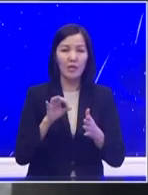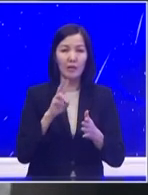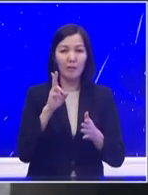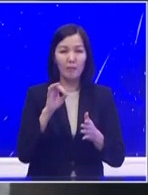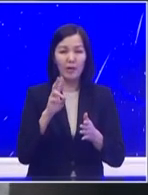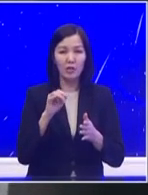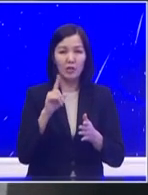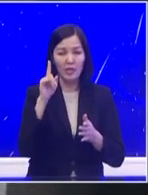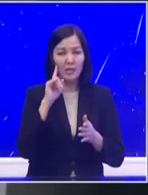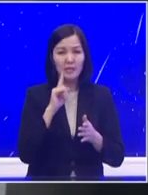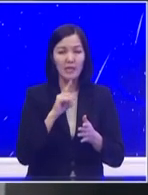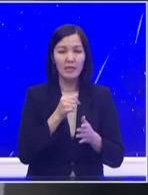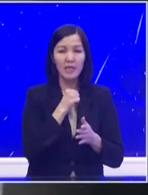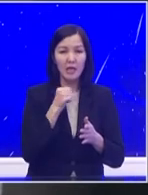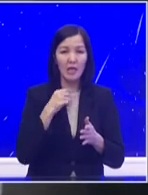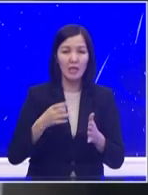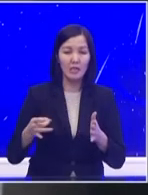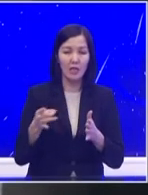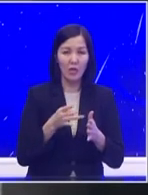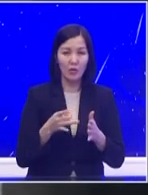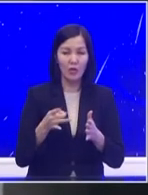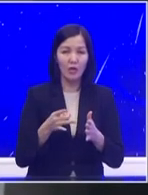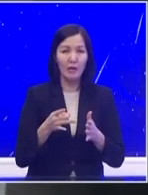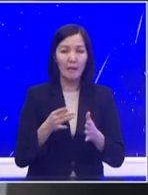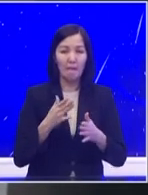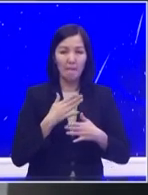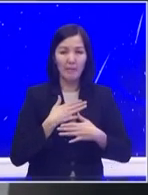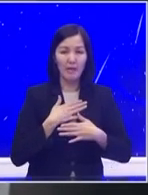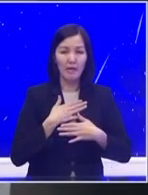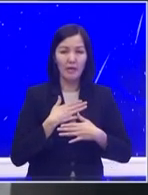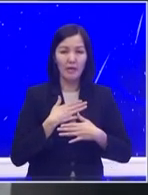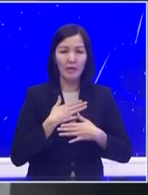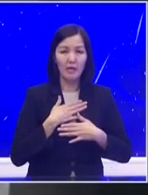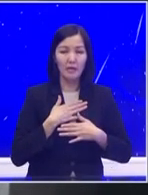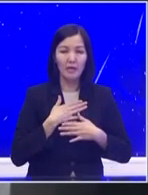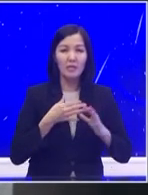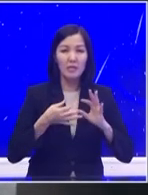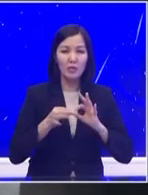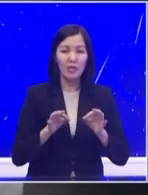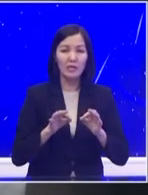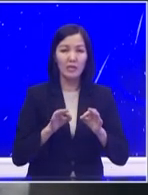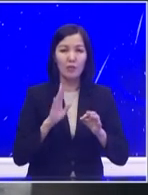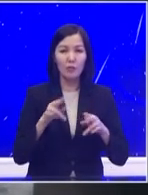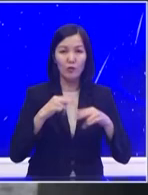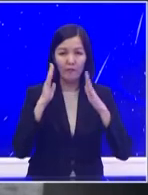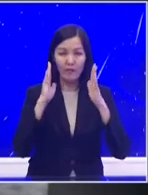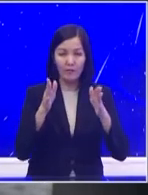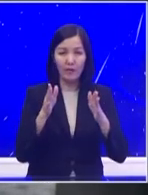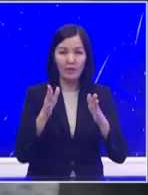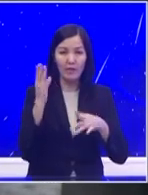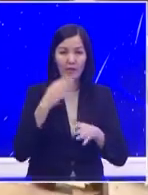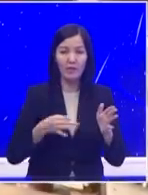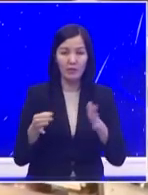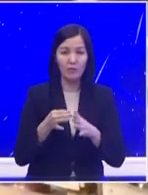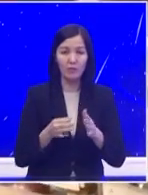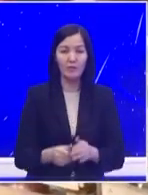Ембешеказахский и Талгарский районы. Поэтому мы максимальные усилия и основное внимание уделяем Алматинской